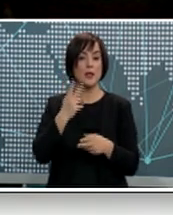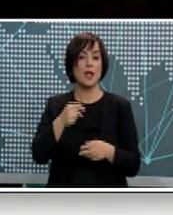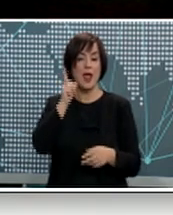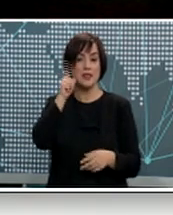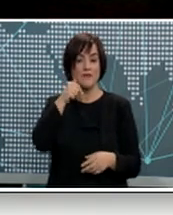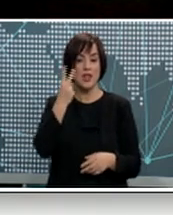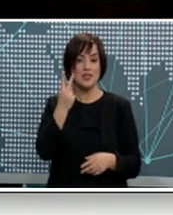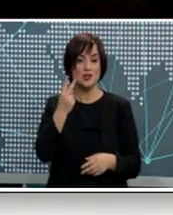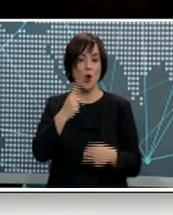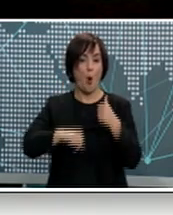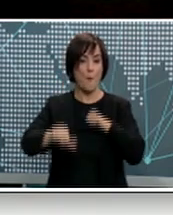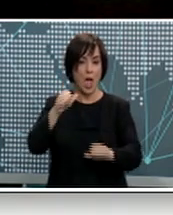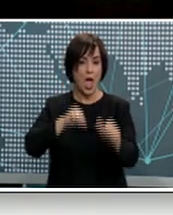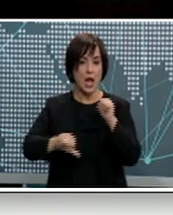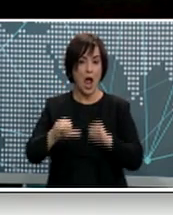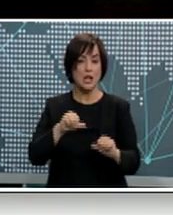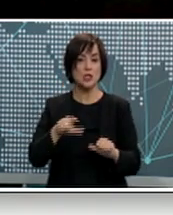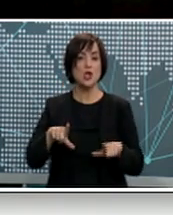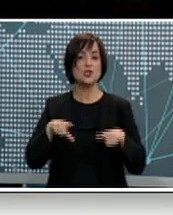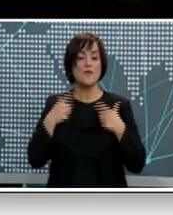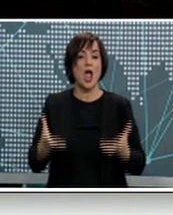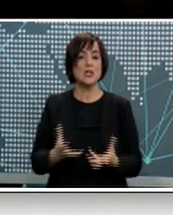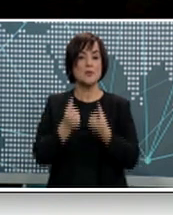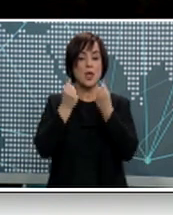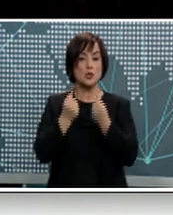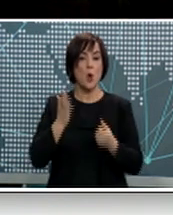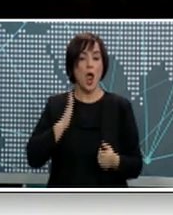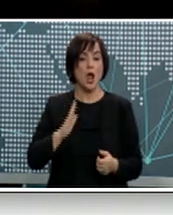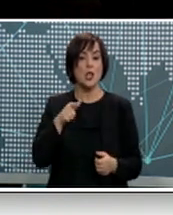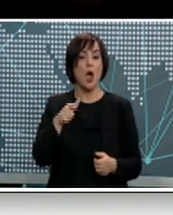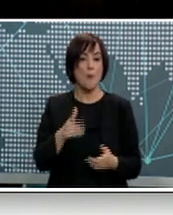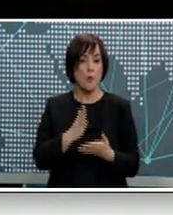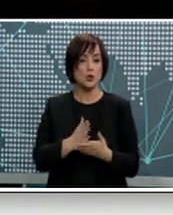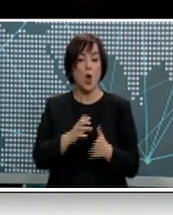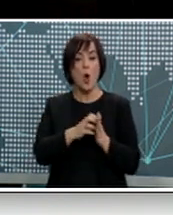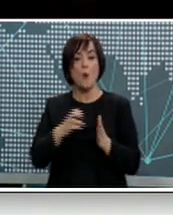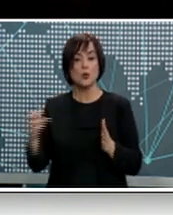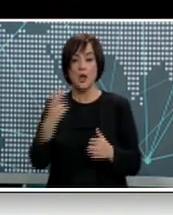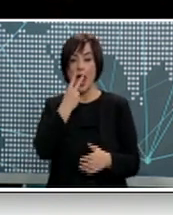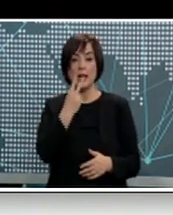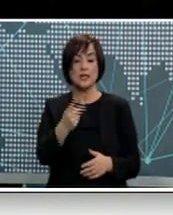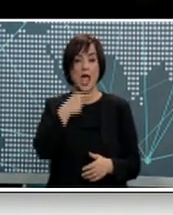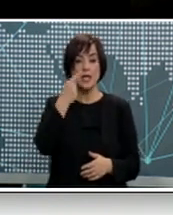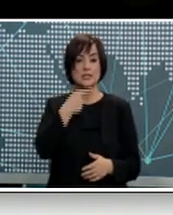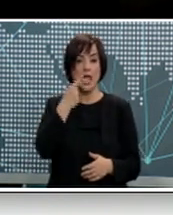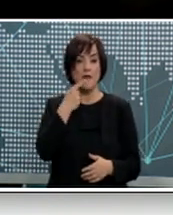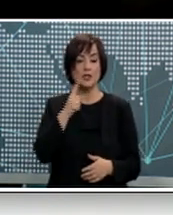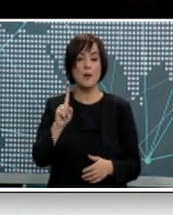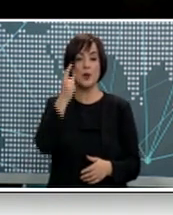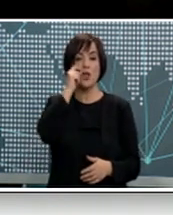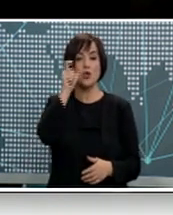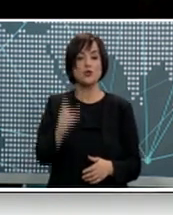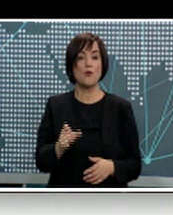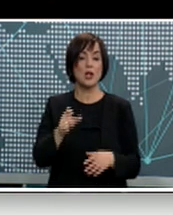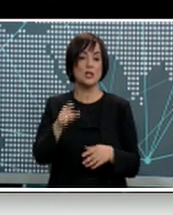две тешки операции од животоспасувачки карактер. Меѓутоа, во продолжение да ја погледнеме изјавата на првиот човек